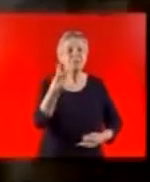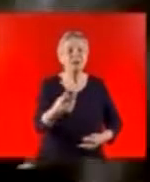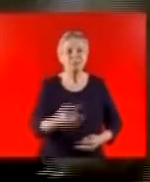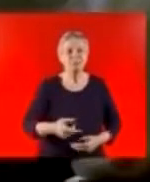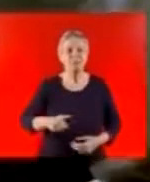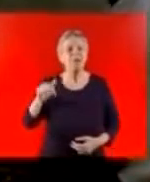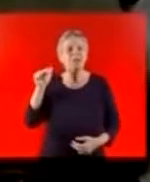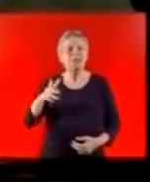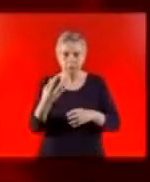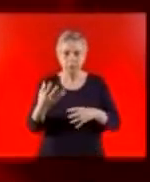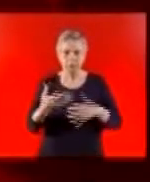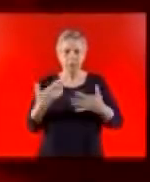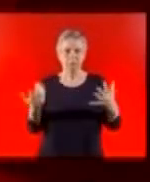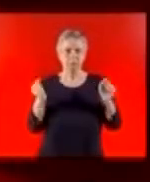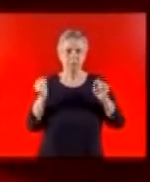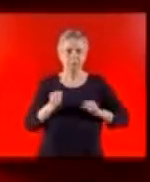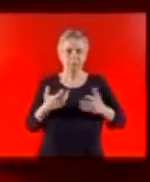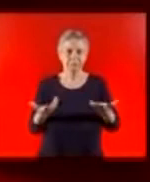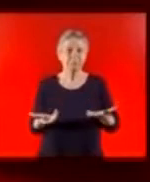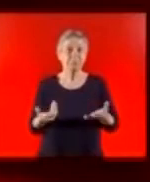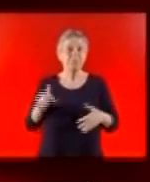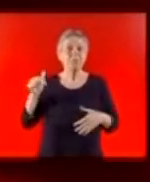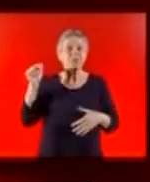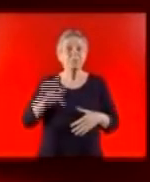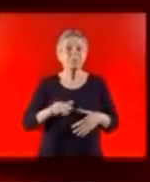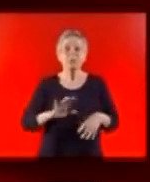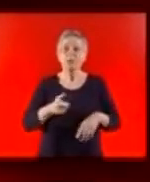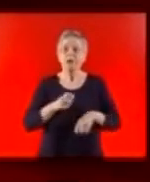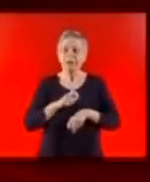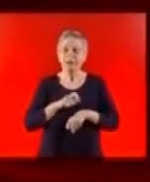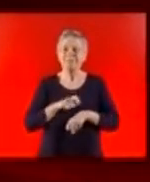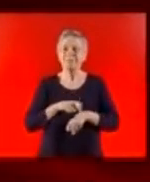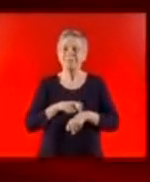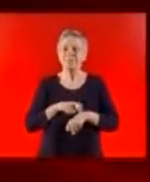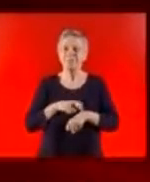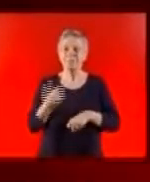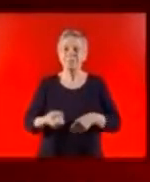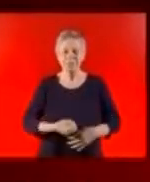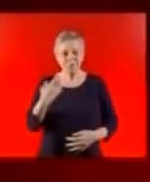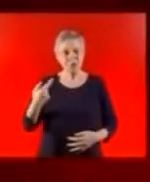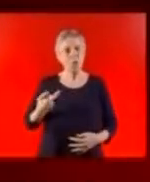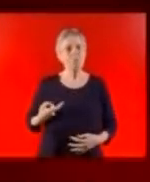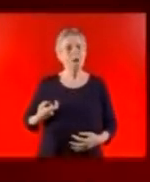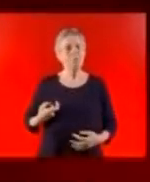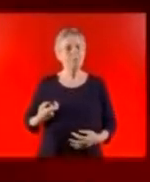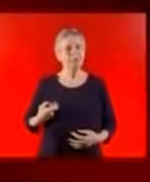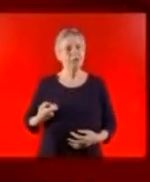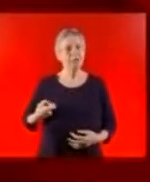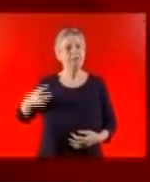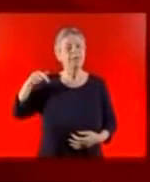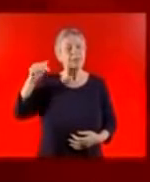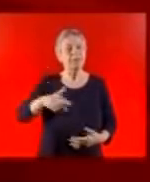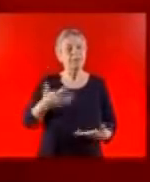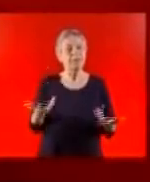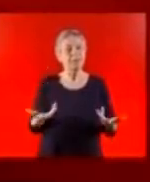μια προοδευτική κυβέρνηση που θα γκρεμίσει το φαύλο καθεστώς Μητσοτάκη και θα βάλει τα θεμέλια για μια Ελλάδα της κοινωνικής δικαιοσύνης. Τονίζει ότι